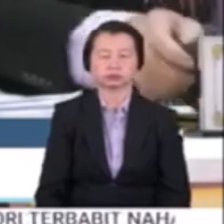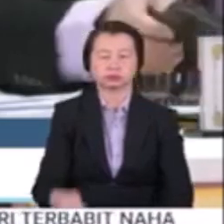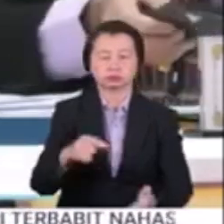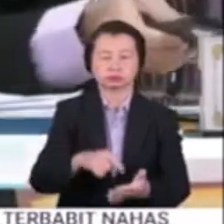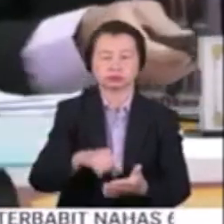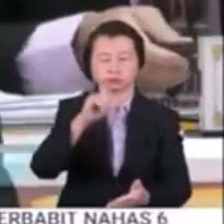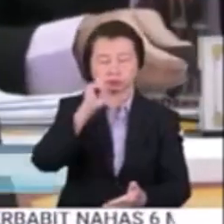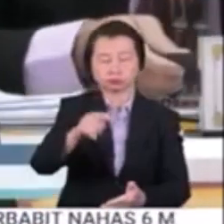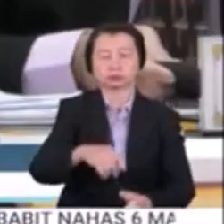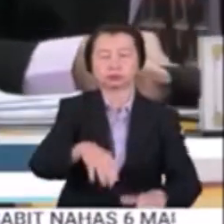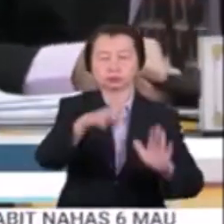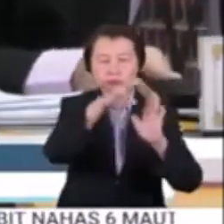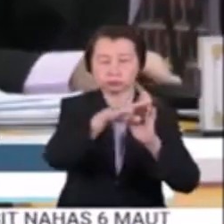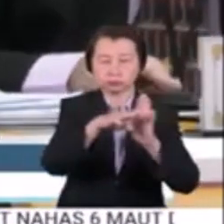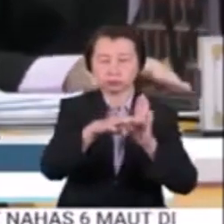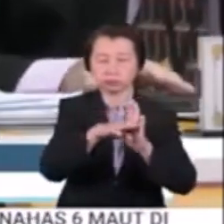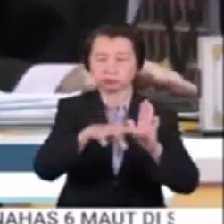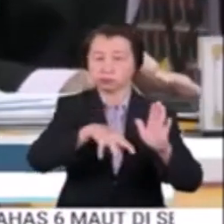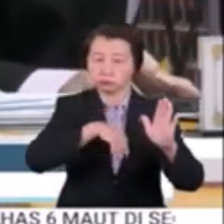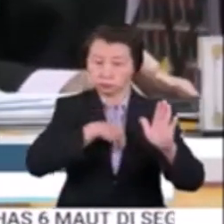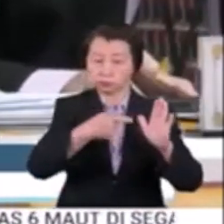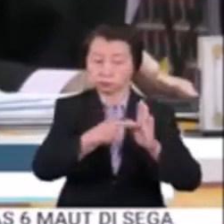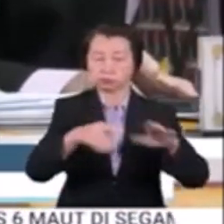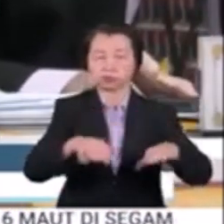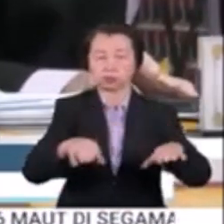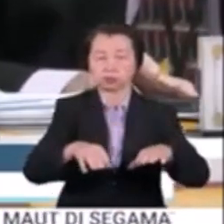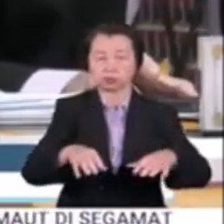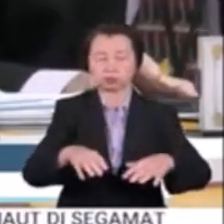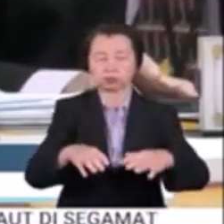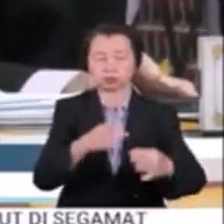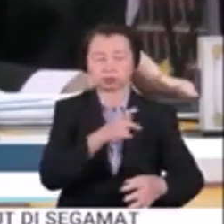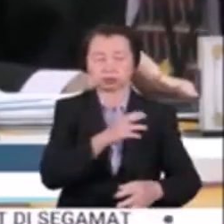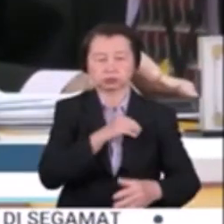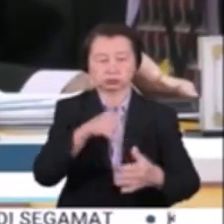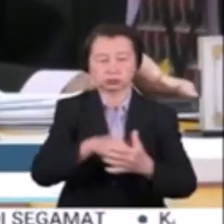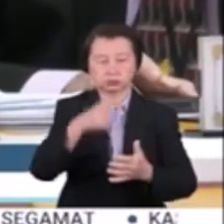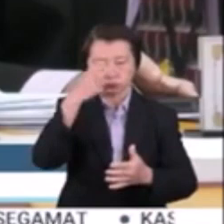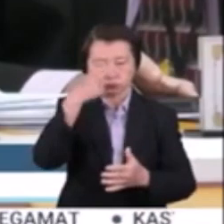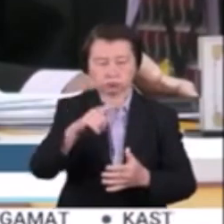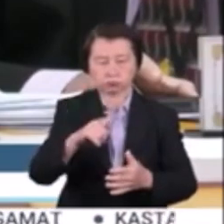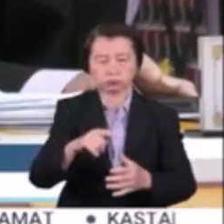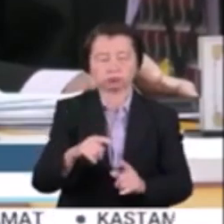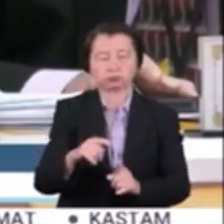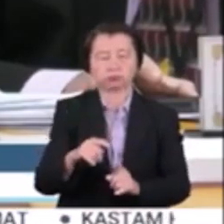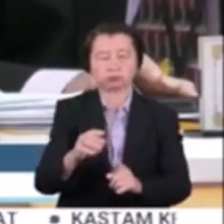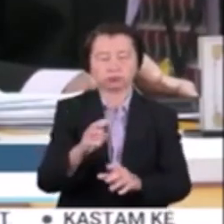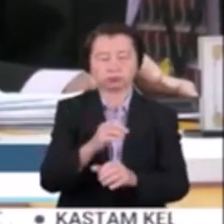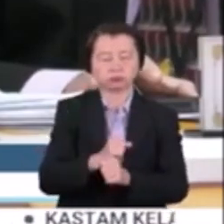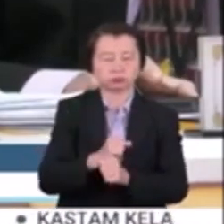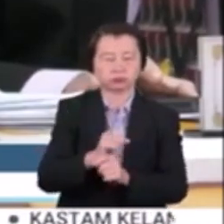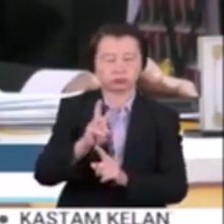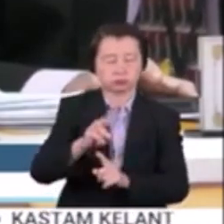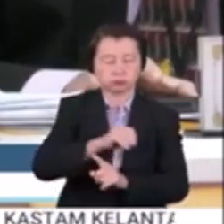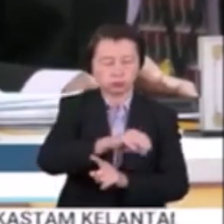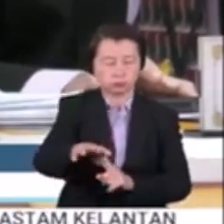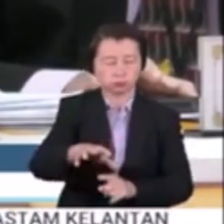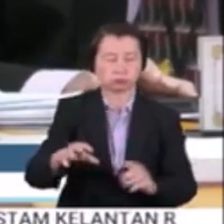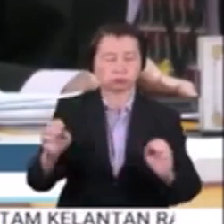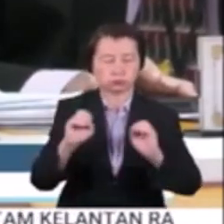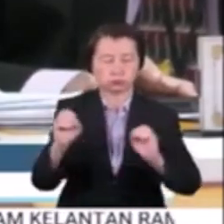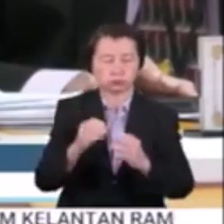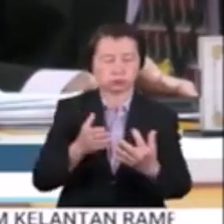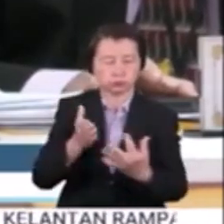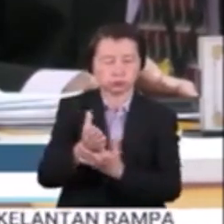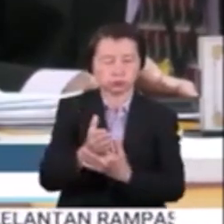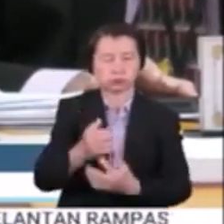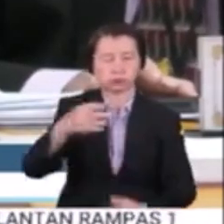menyimak semula senarai semak dan membuat rancangan pelaksanaan yang teratur dan sistemik. Kerajaan negeri